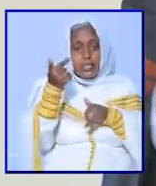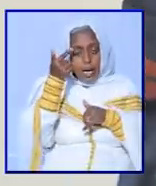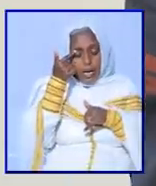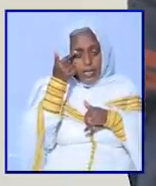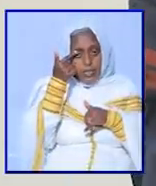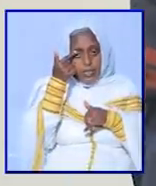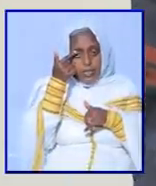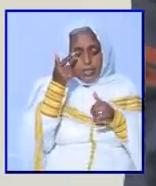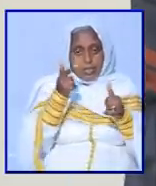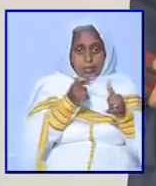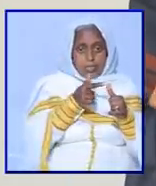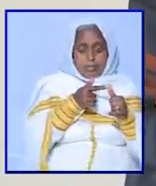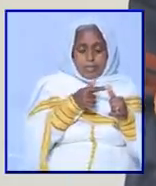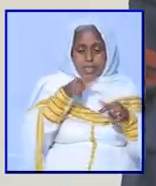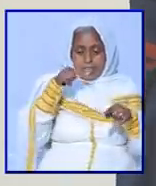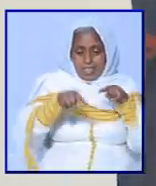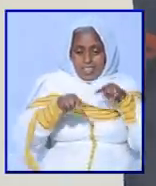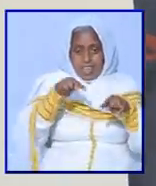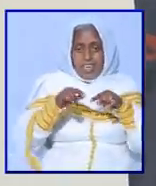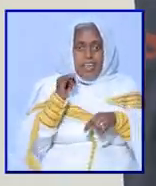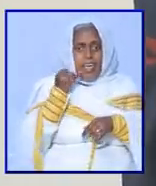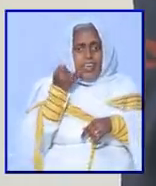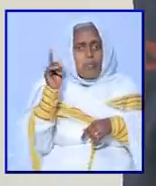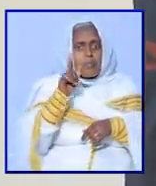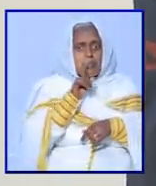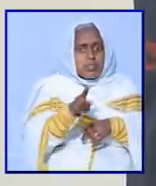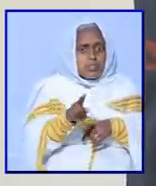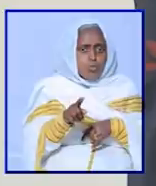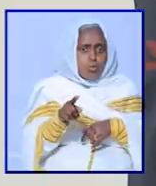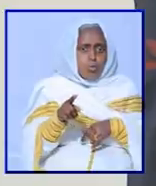እንደ አይን ቀድም እንግዲህ እግር የቀናበት